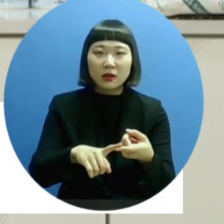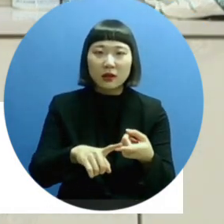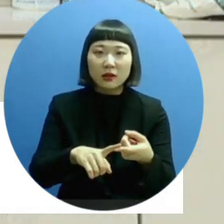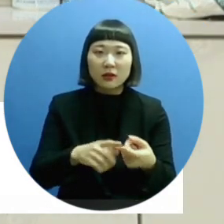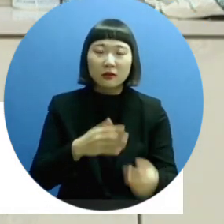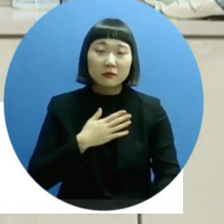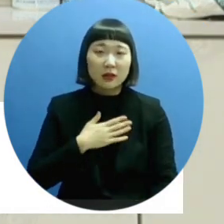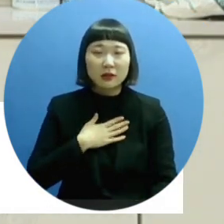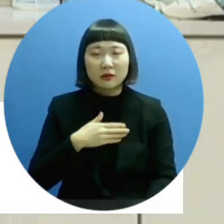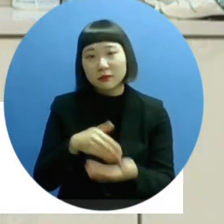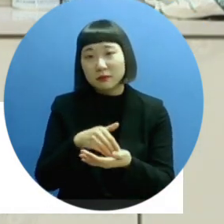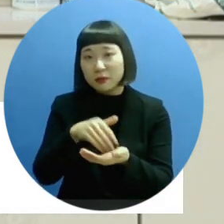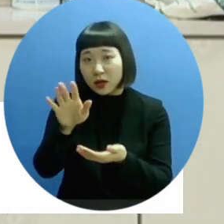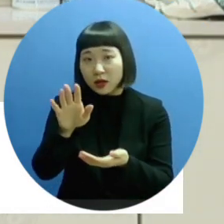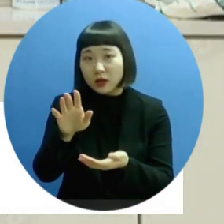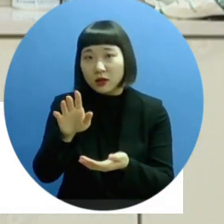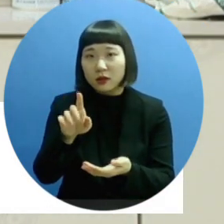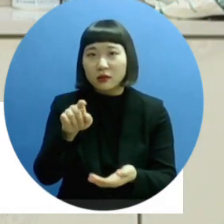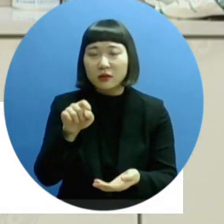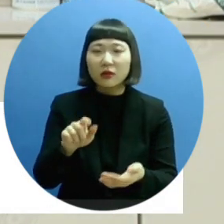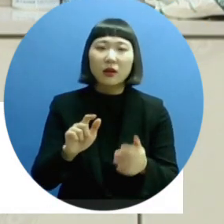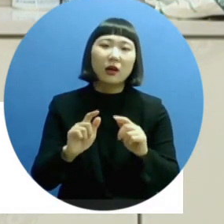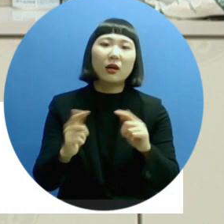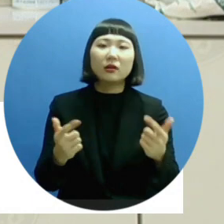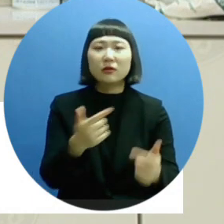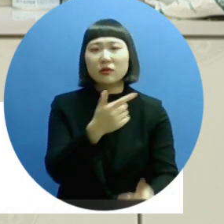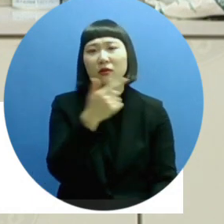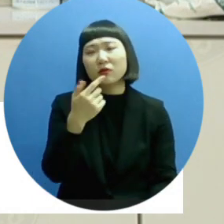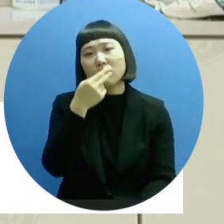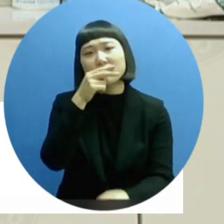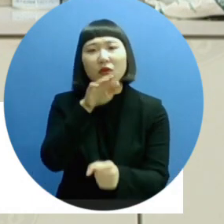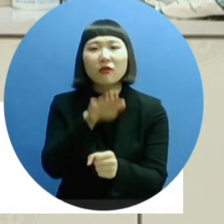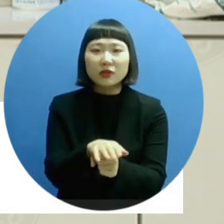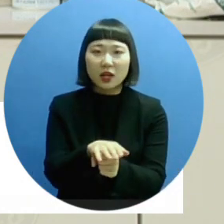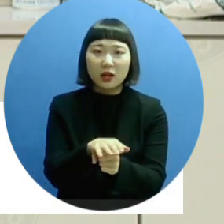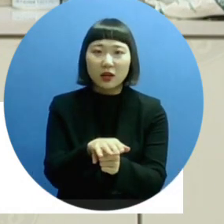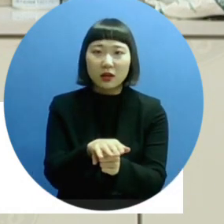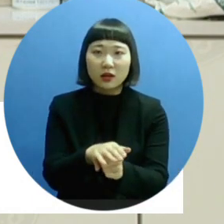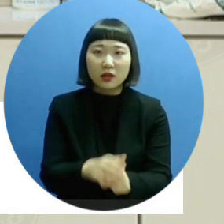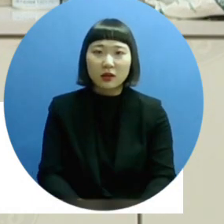내보내야겠다는 이건 아니잖아요. 이건 너무 억울하잖아요. 잖아요.